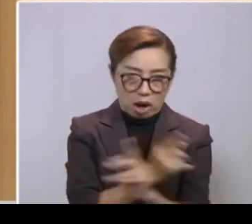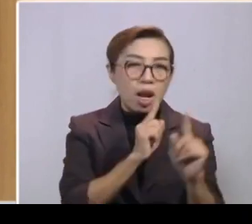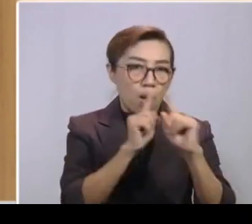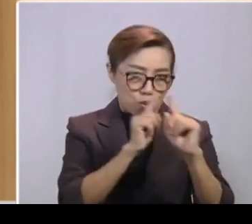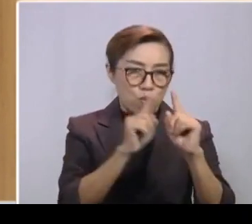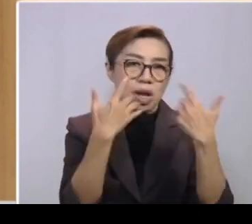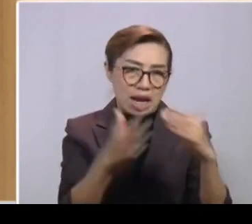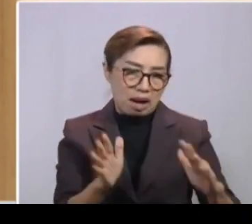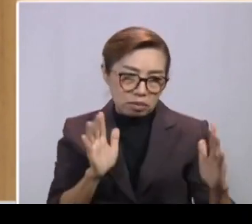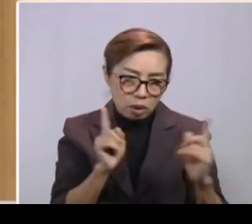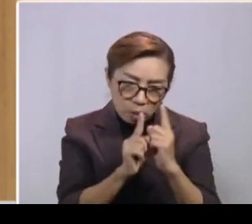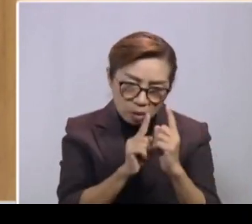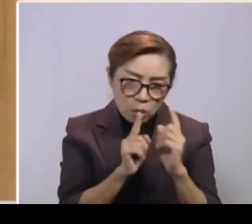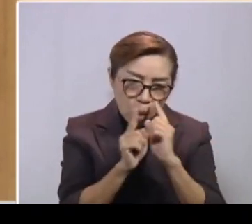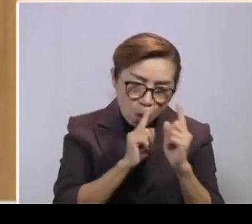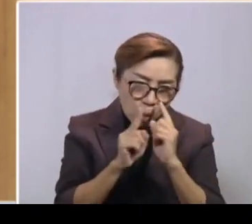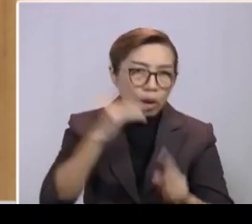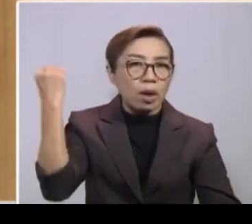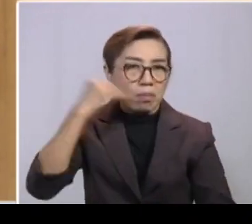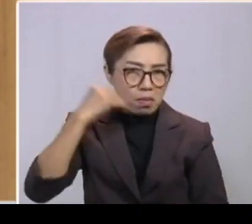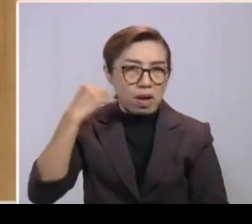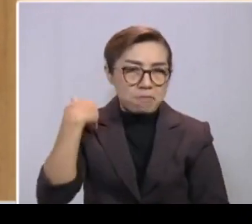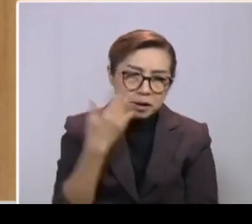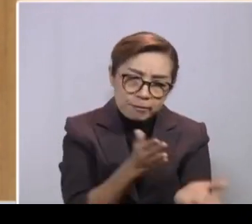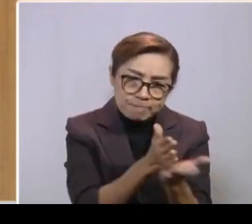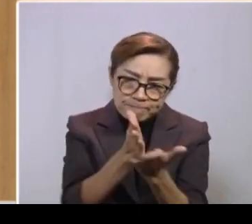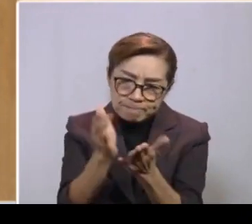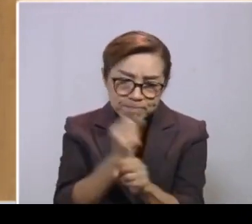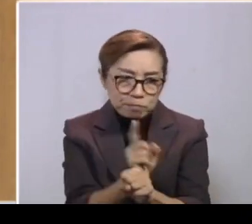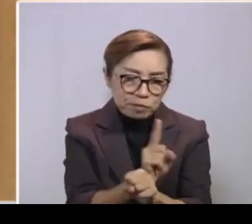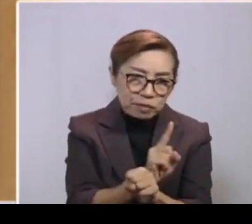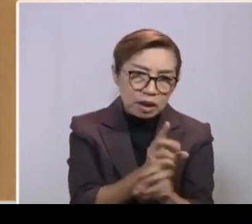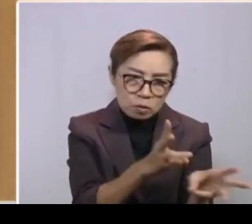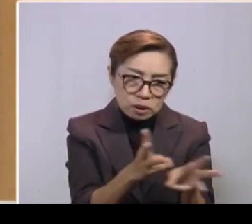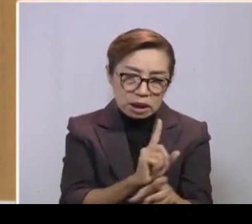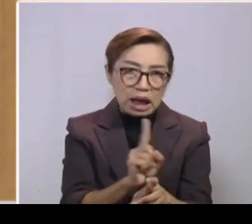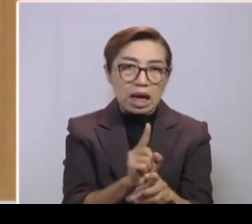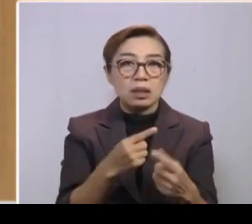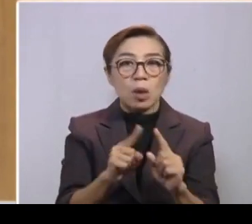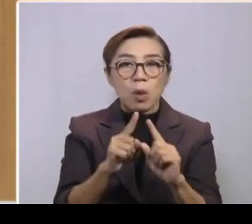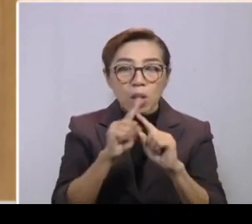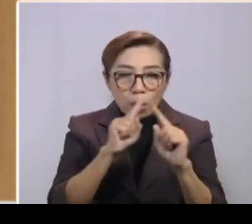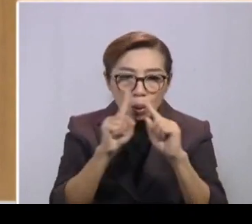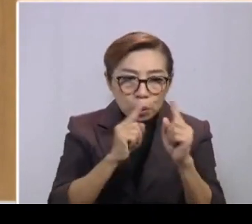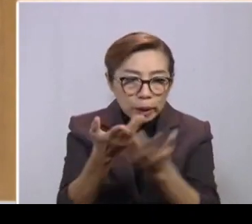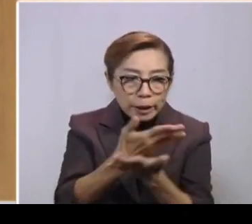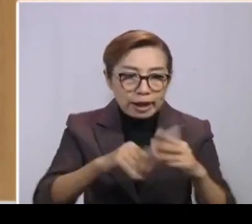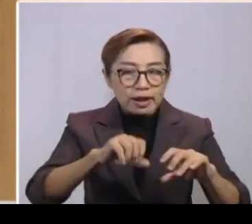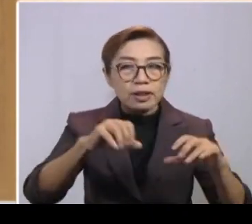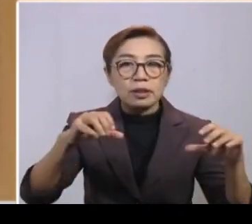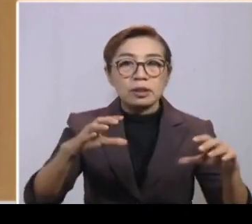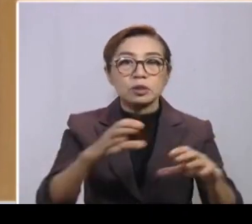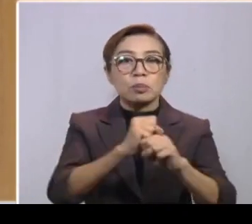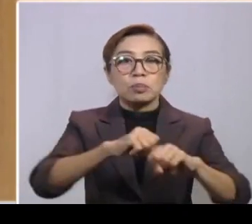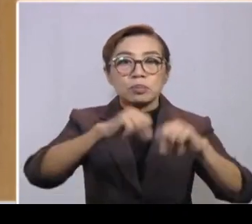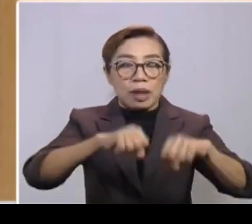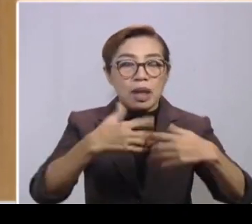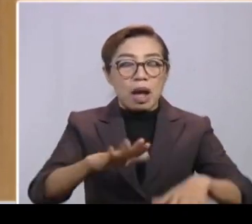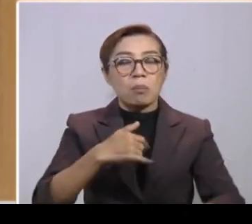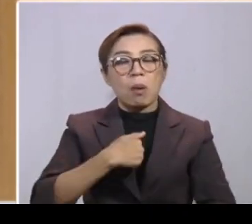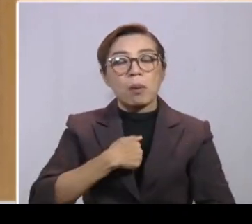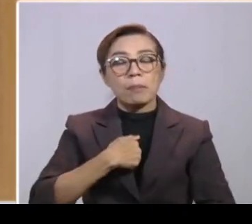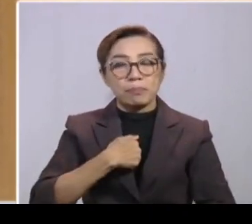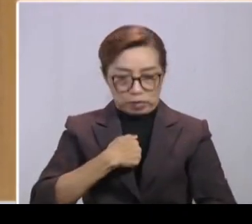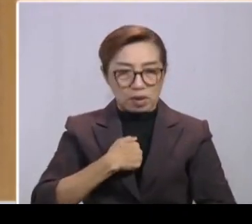ๆร่วมกันแล้วก็เราได้พูดคุยเอิ่มแต่ว่าการพูดคุยมันสิ้นสุดแล้วเพราะว่าผมได้มอบฉันทามติ